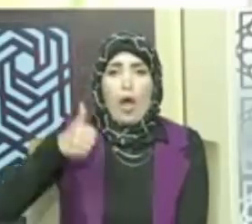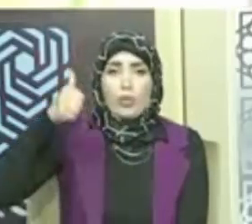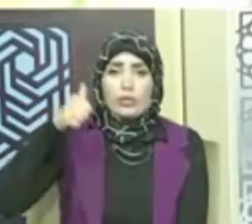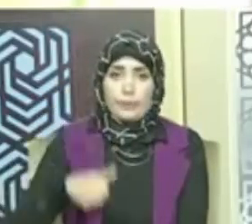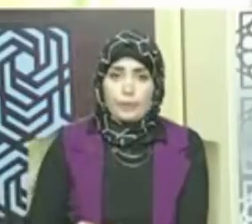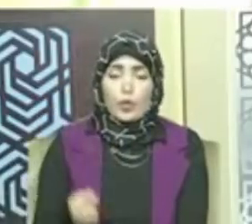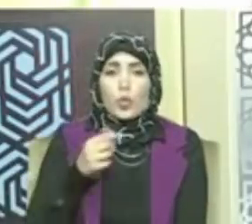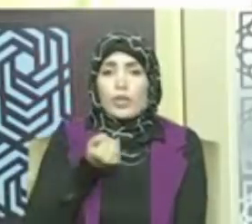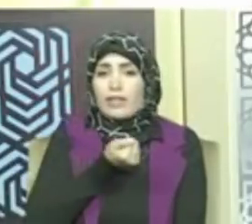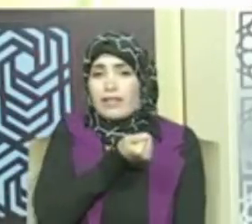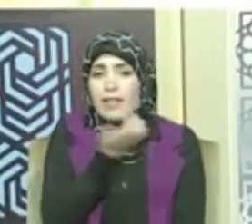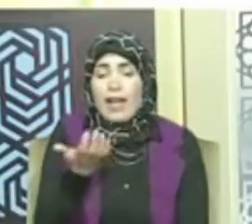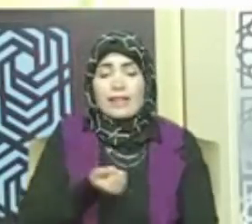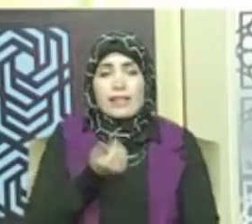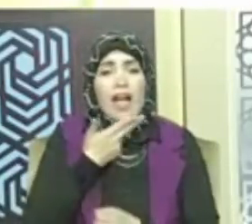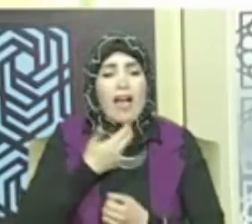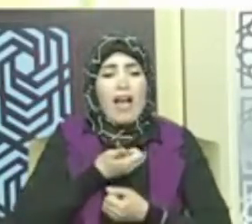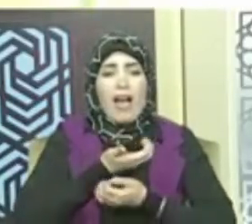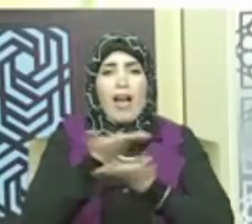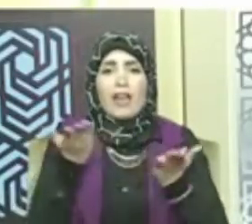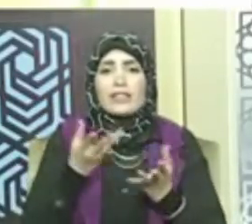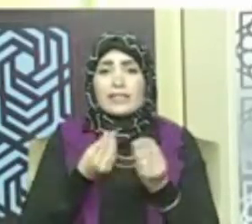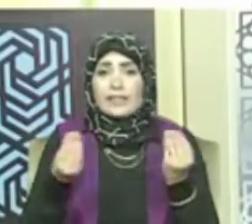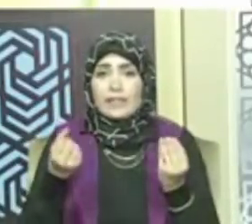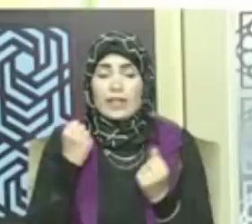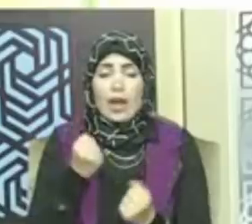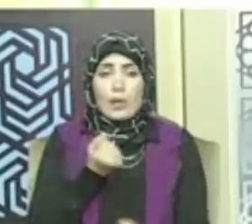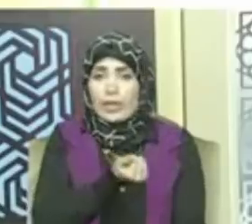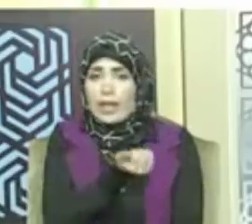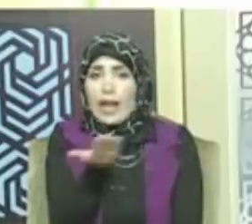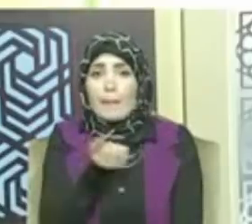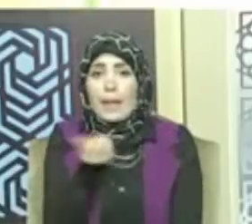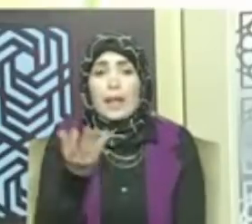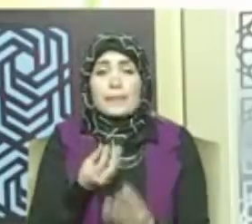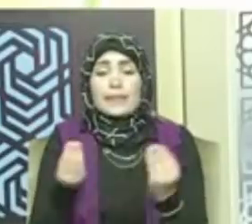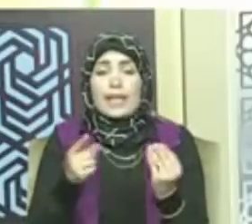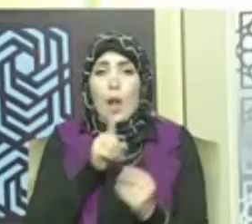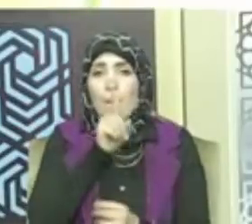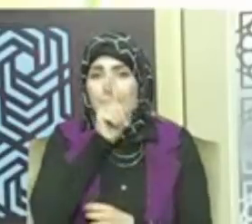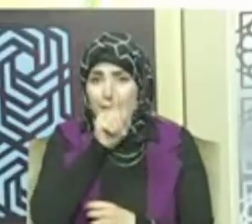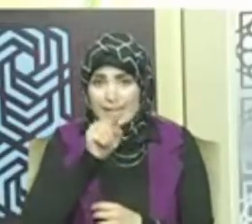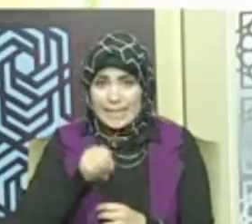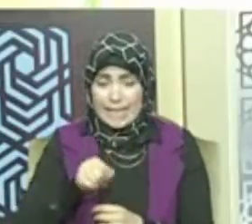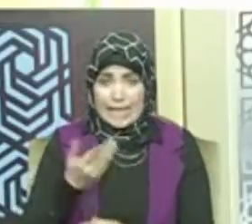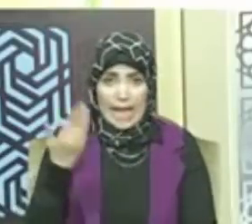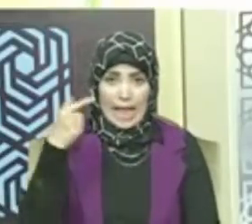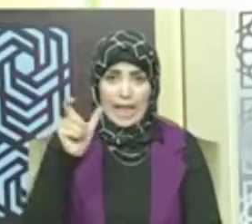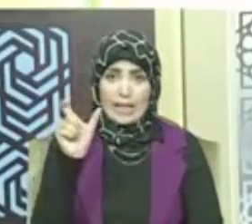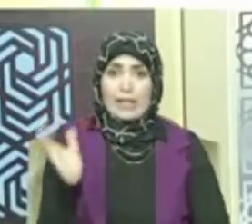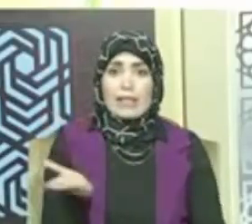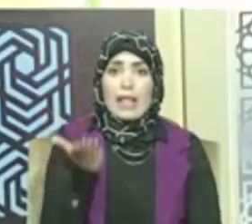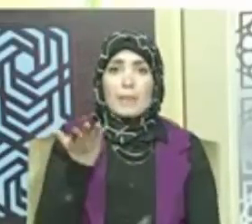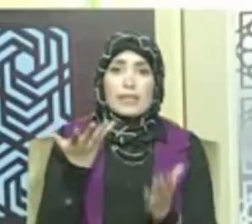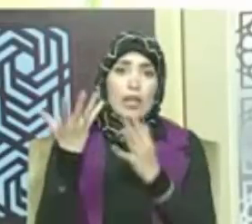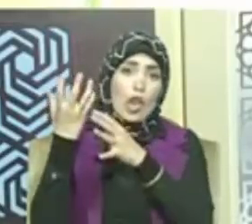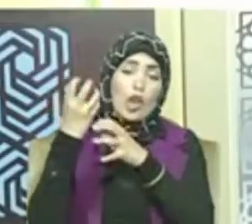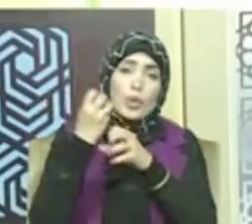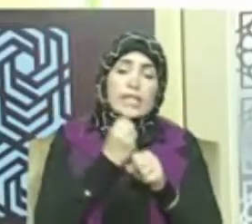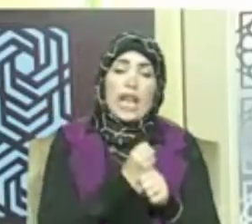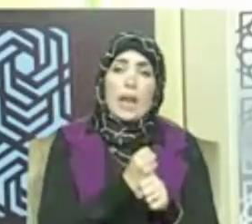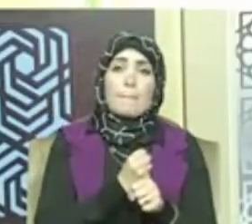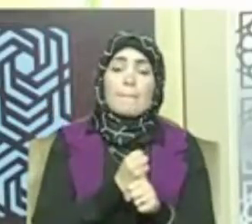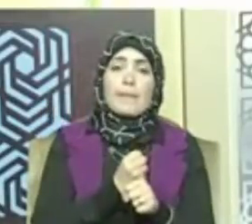وأسخى الناس وأكرم الناس، لكنه صلى الله عليه